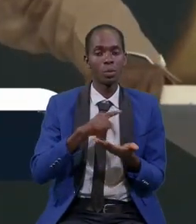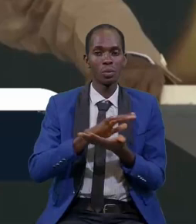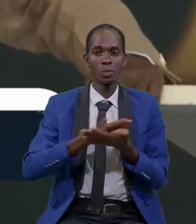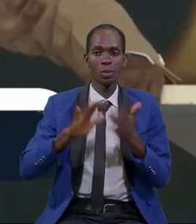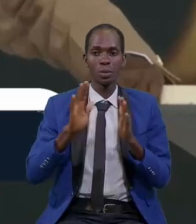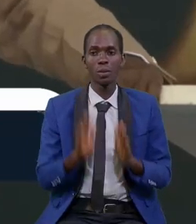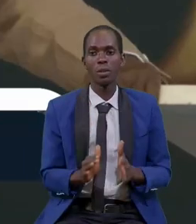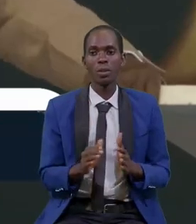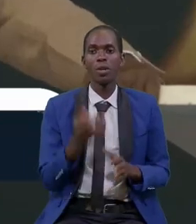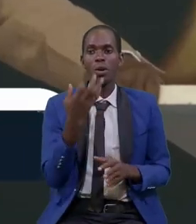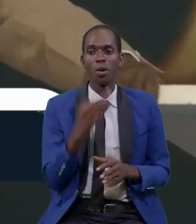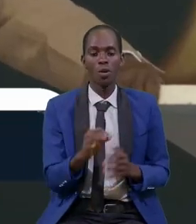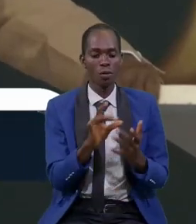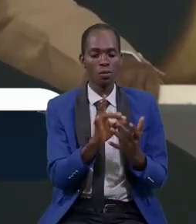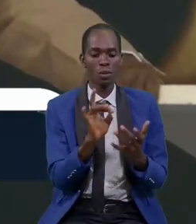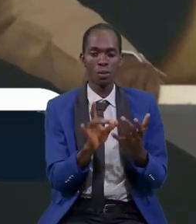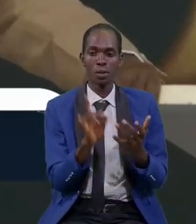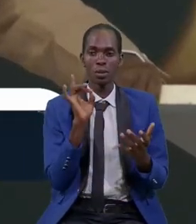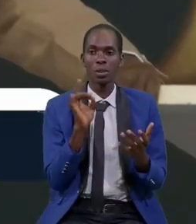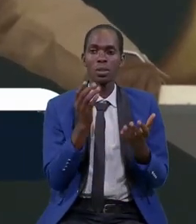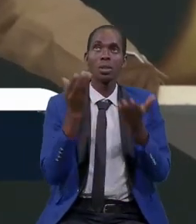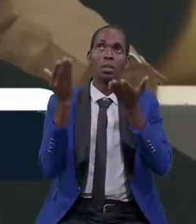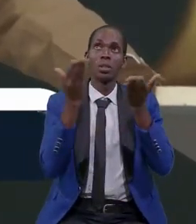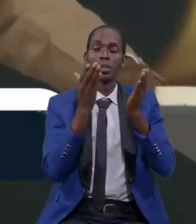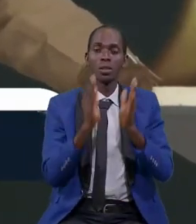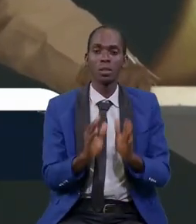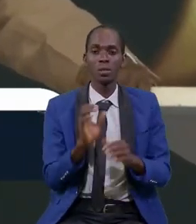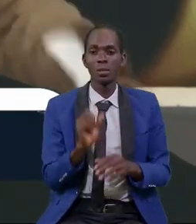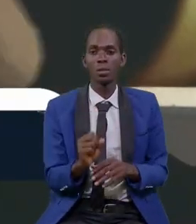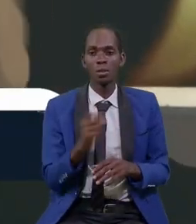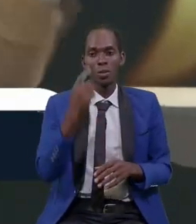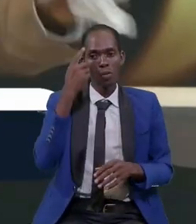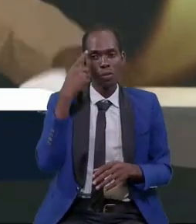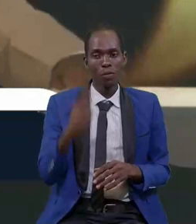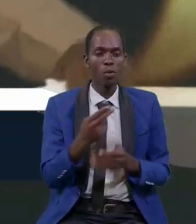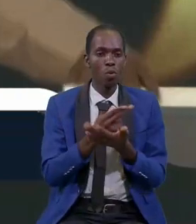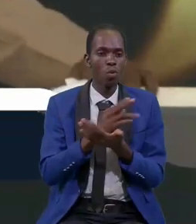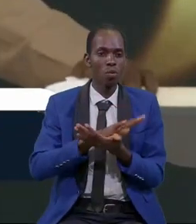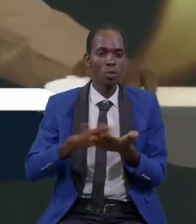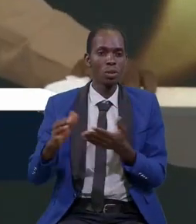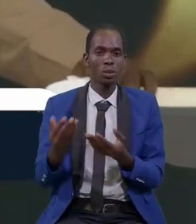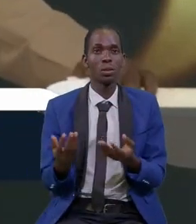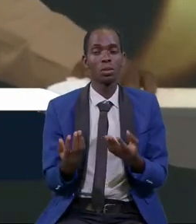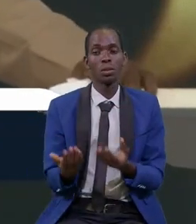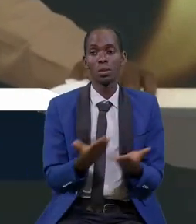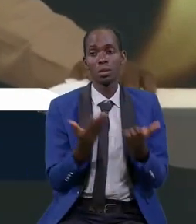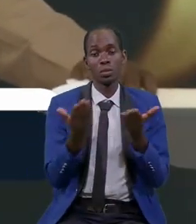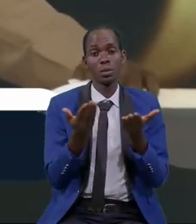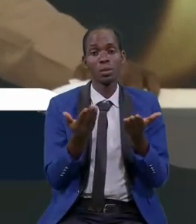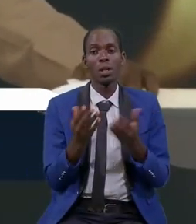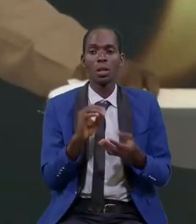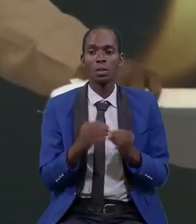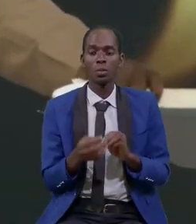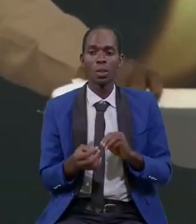le purificateur des serviteurs choisis pour un service sacré. Troisième élément,